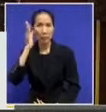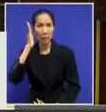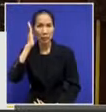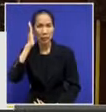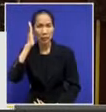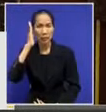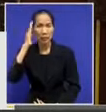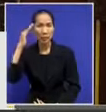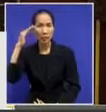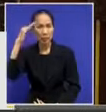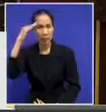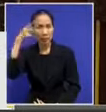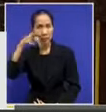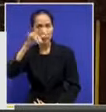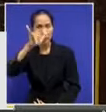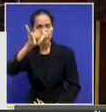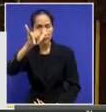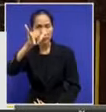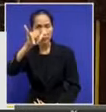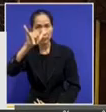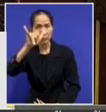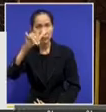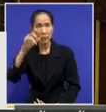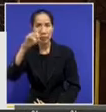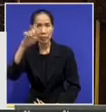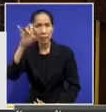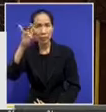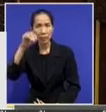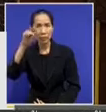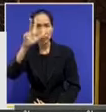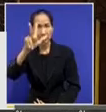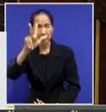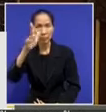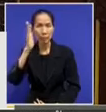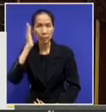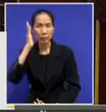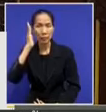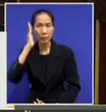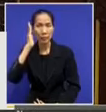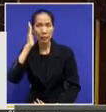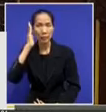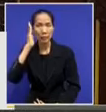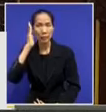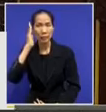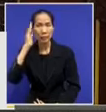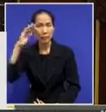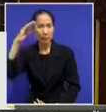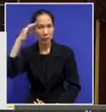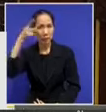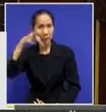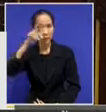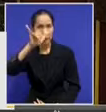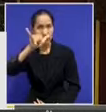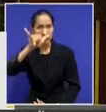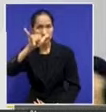รณ พลเอกประยุทธ์จันทร์โอชาครับ 173พลเอกณัฐอินทรเจริญ พลเอกประยุทธ์